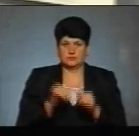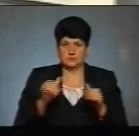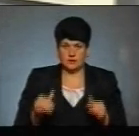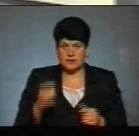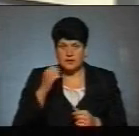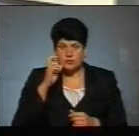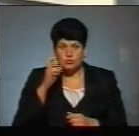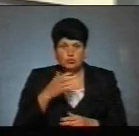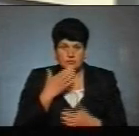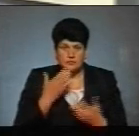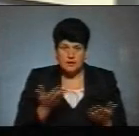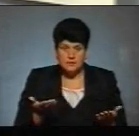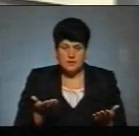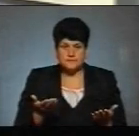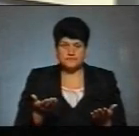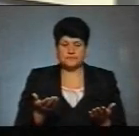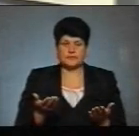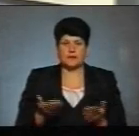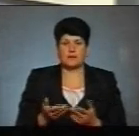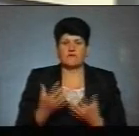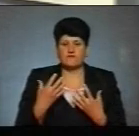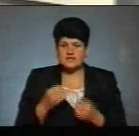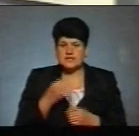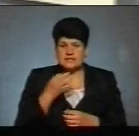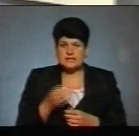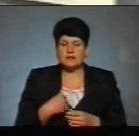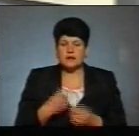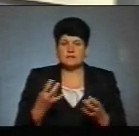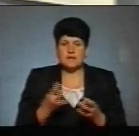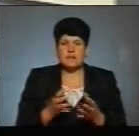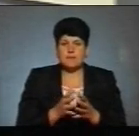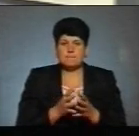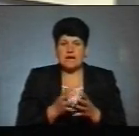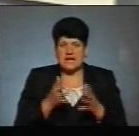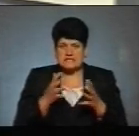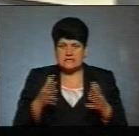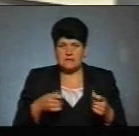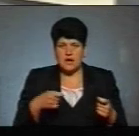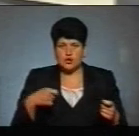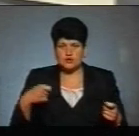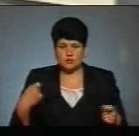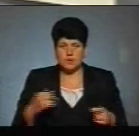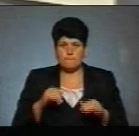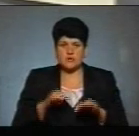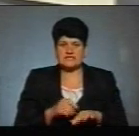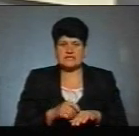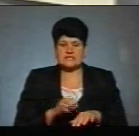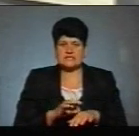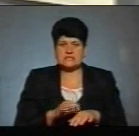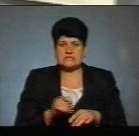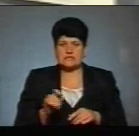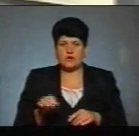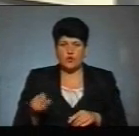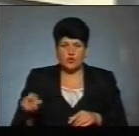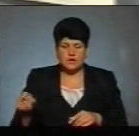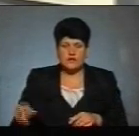дякувати Богу, його немає. Так? Як я вже сказав, нам треба максимально розтягнути процес зараження, закворіли, і